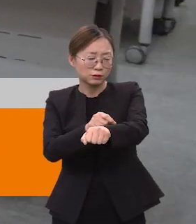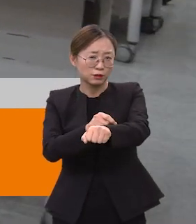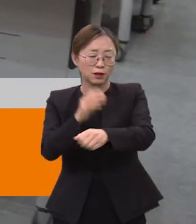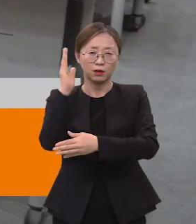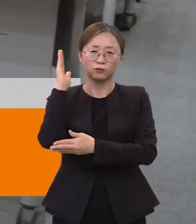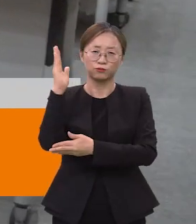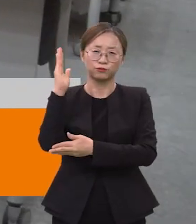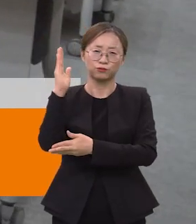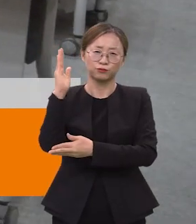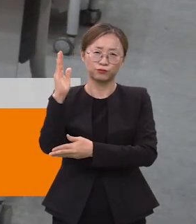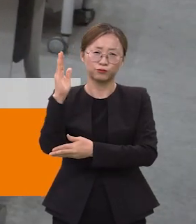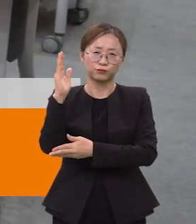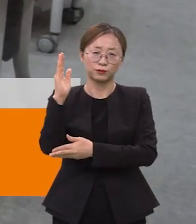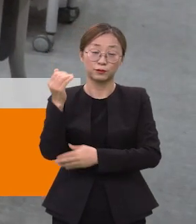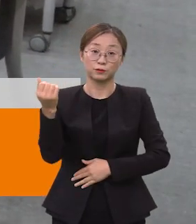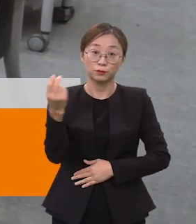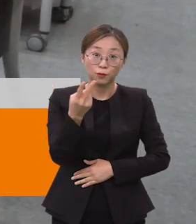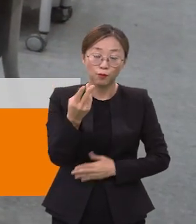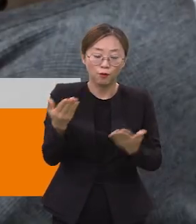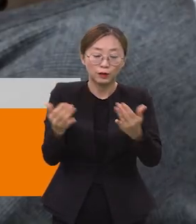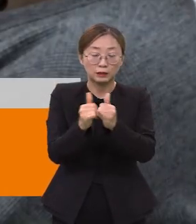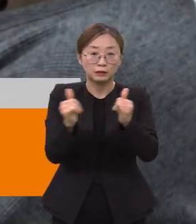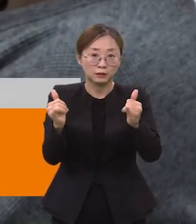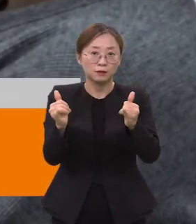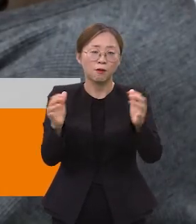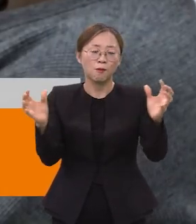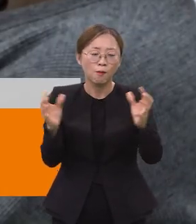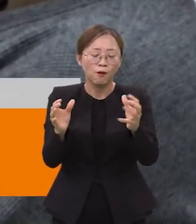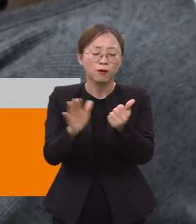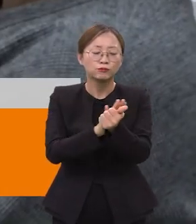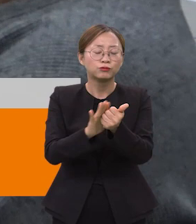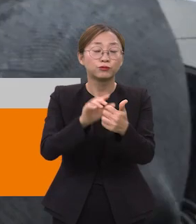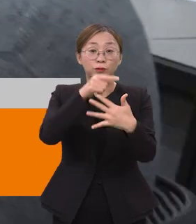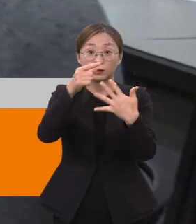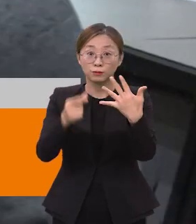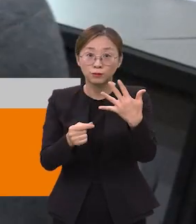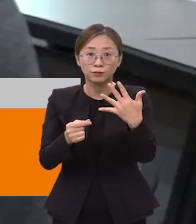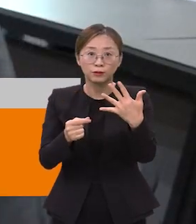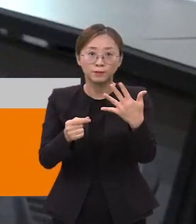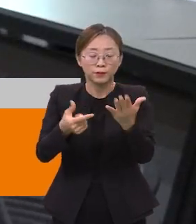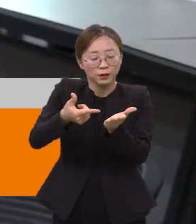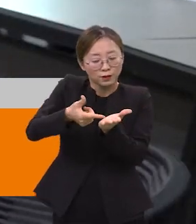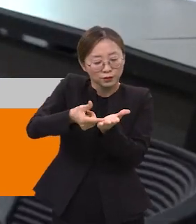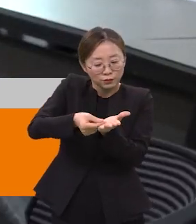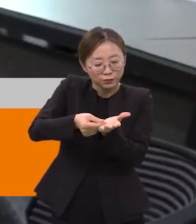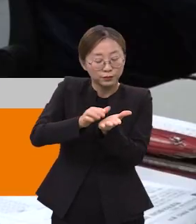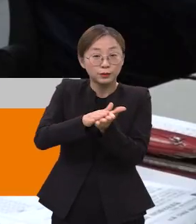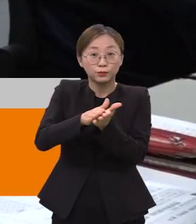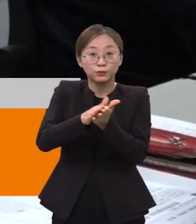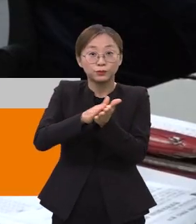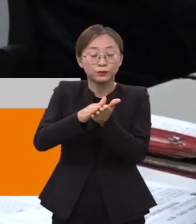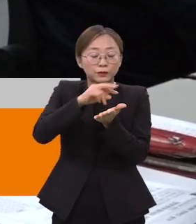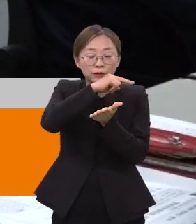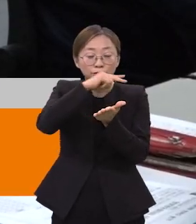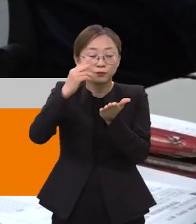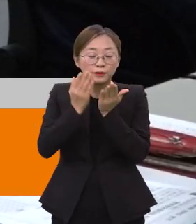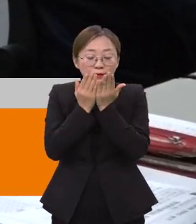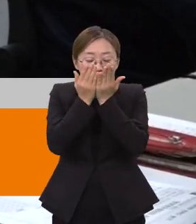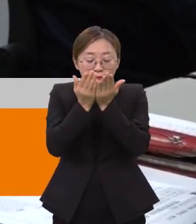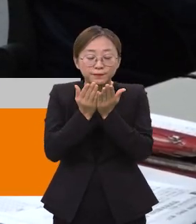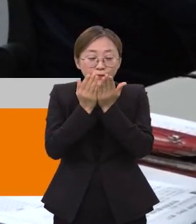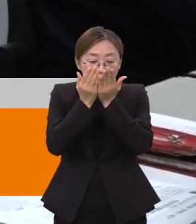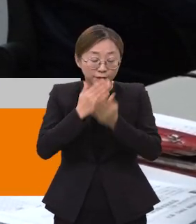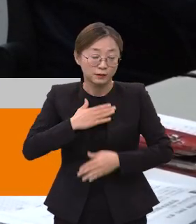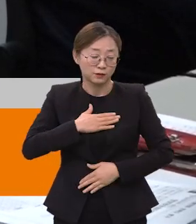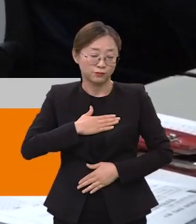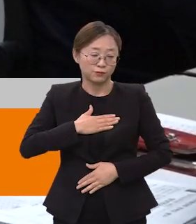퍼스널 브랜딩 특강도 펼쳐졌는데요. 이어 노인복지시설 종사자들을 위한 힐링 방법으로 하움컴퍼니 김나라